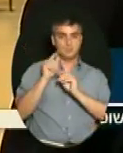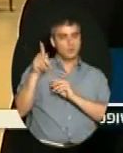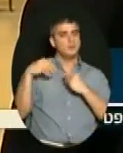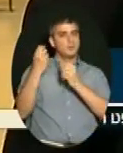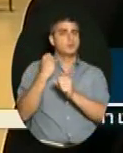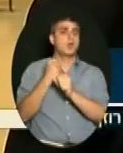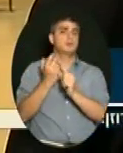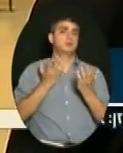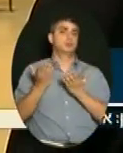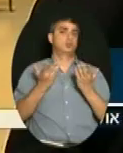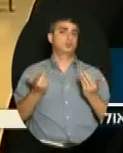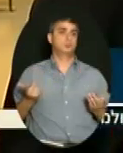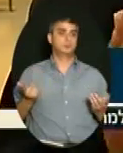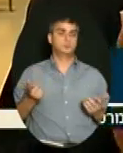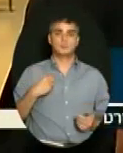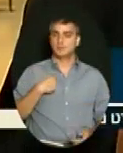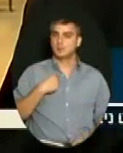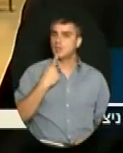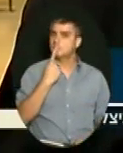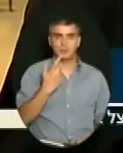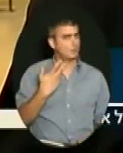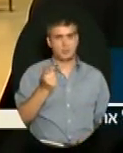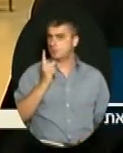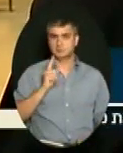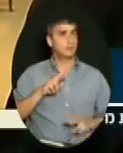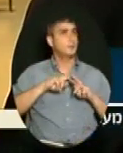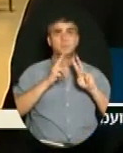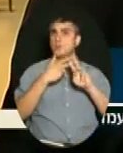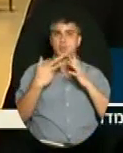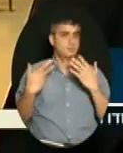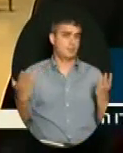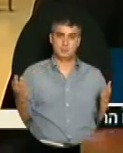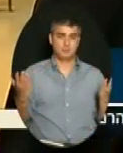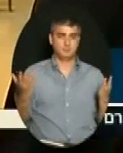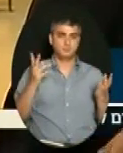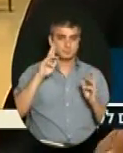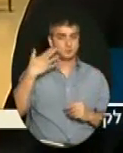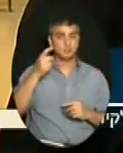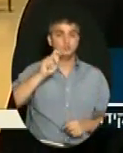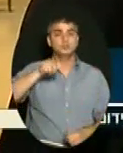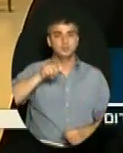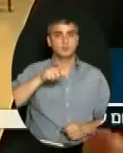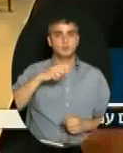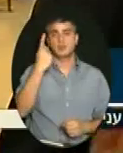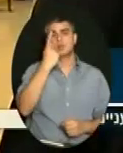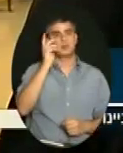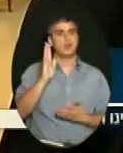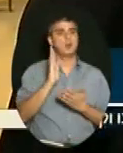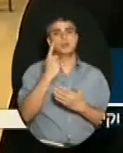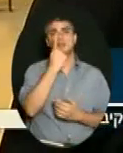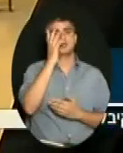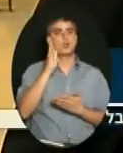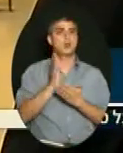ונתנו לו עבודות שירות. עכשיו, אני אומר שאין מקום בעולם שיכול להיות ששופט יחיד יכול